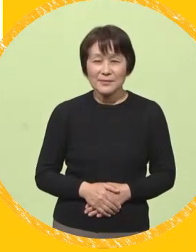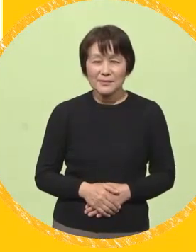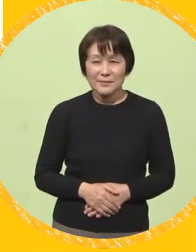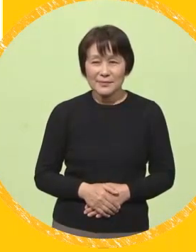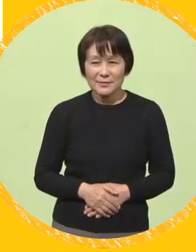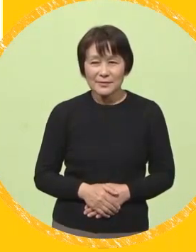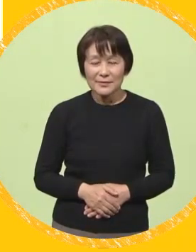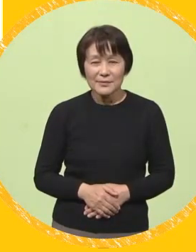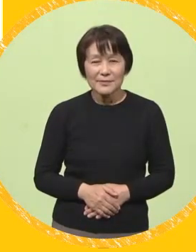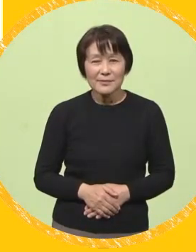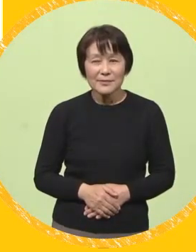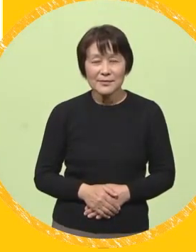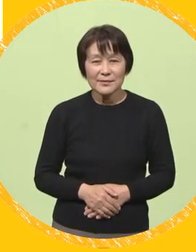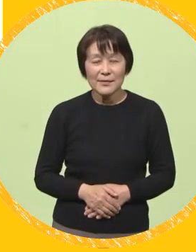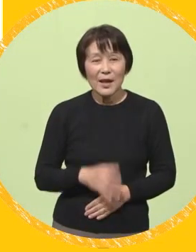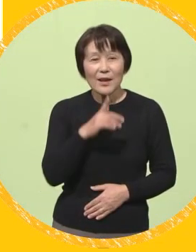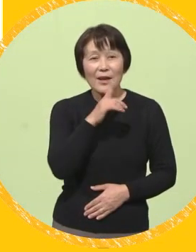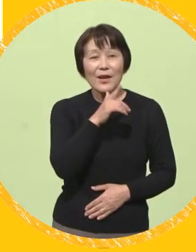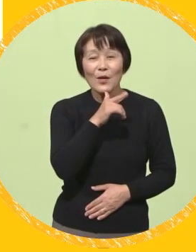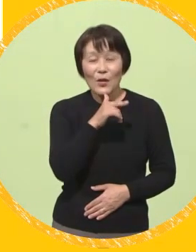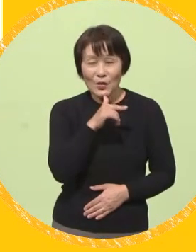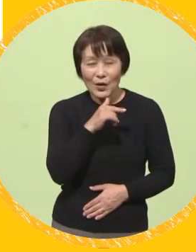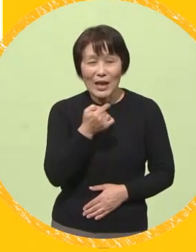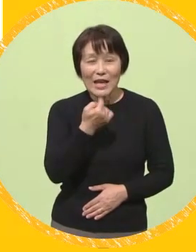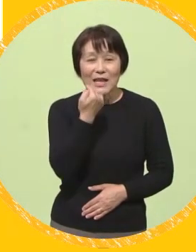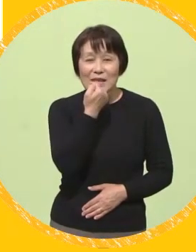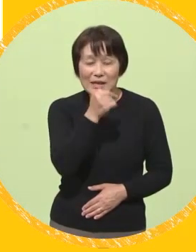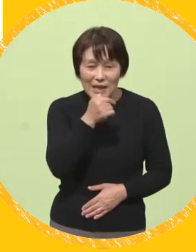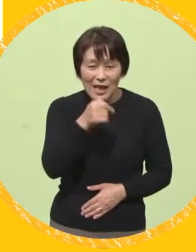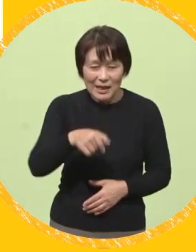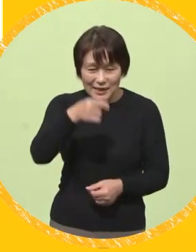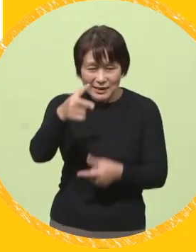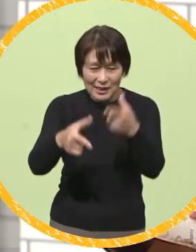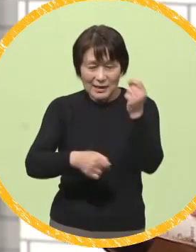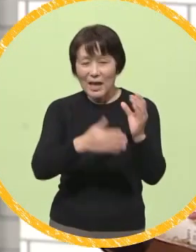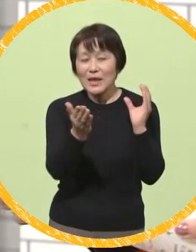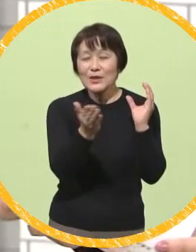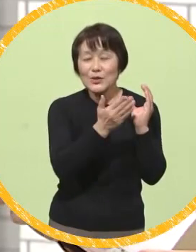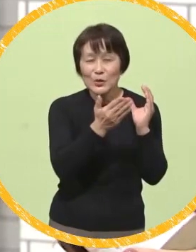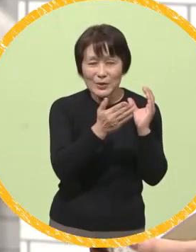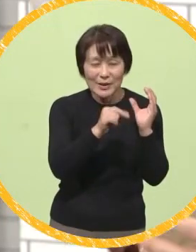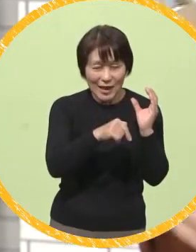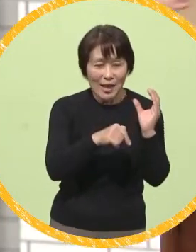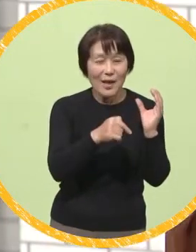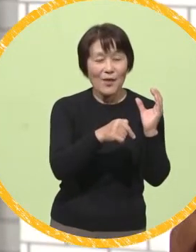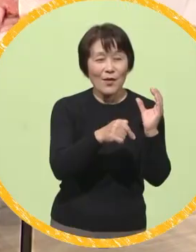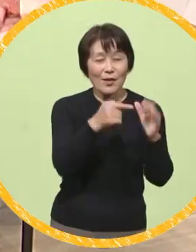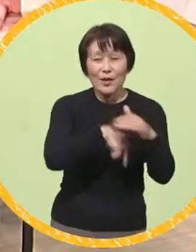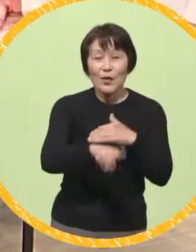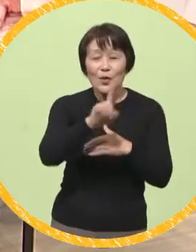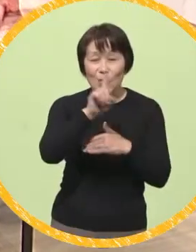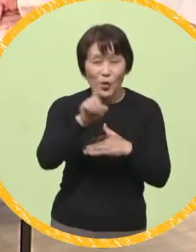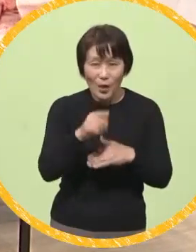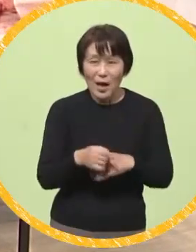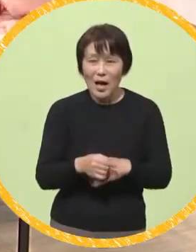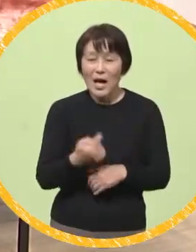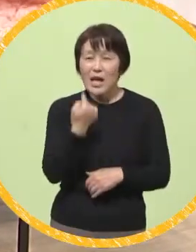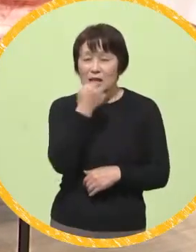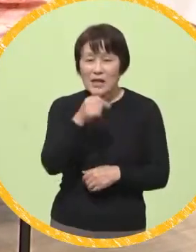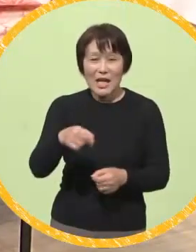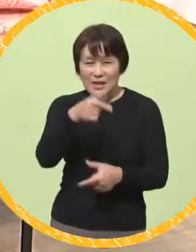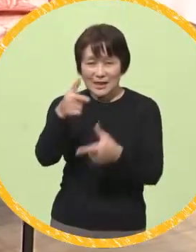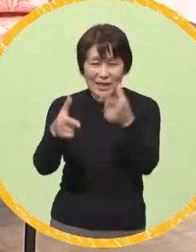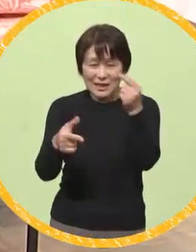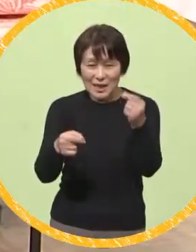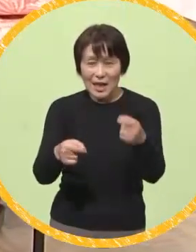ありがとうございます。 あ、なるほど。 白笹鼓は、はいはい、あの白笹稲荷という昔からこの地域のあの、